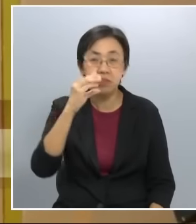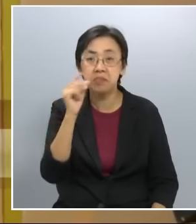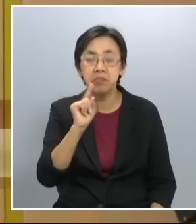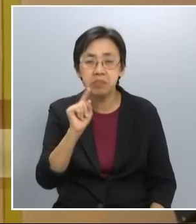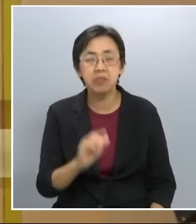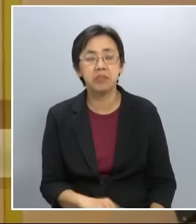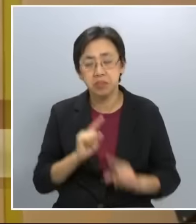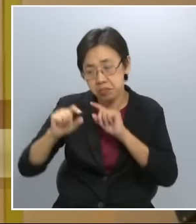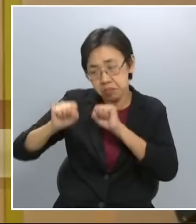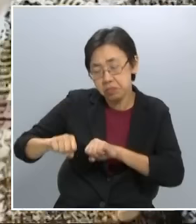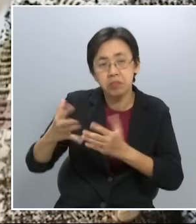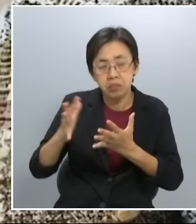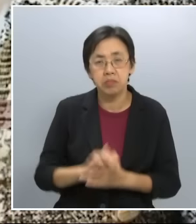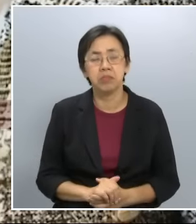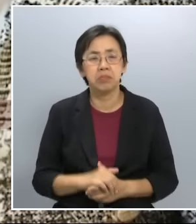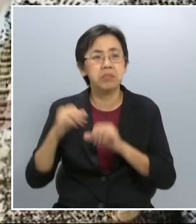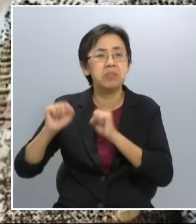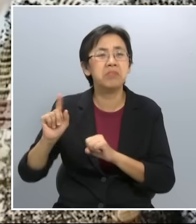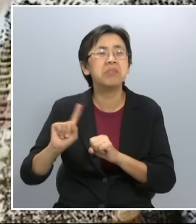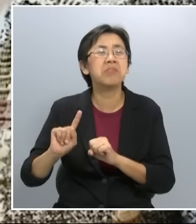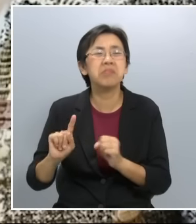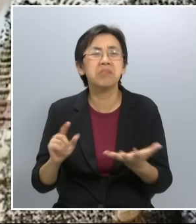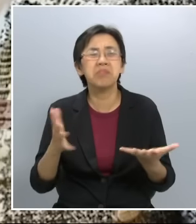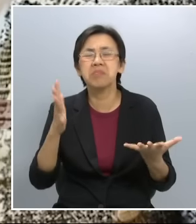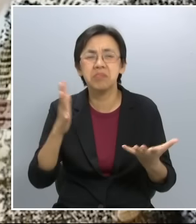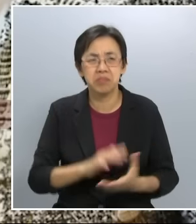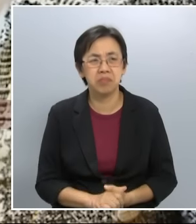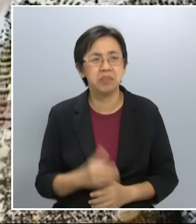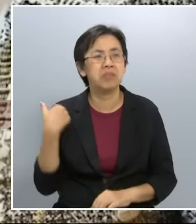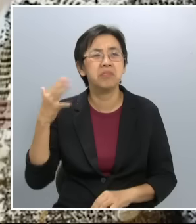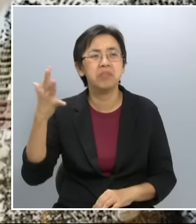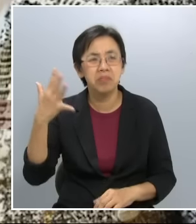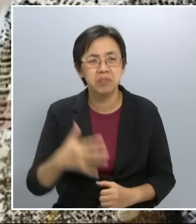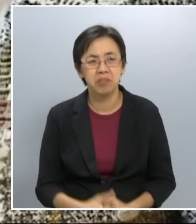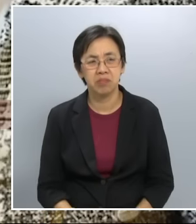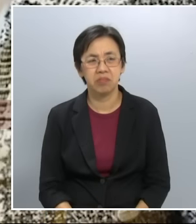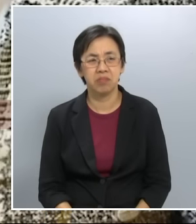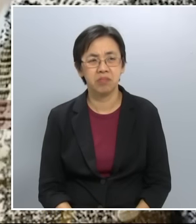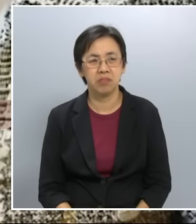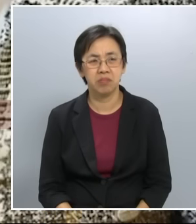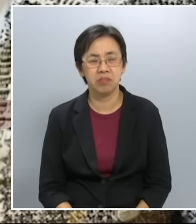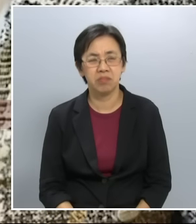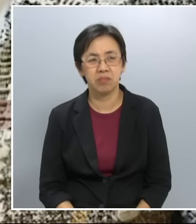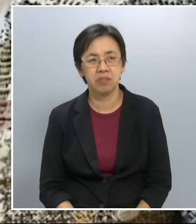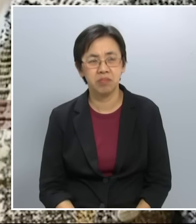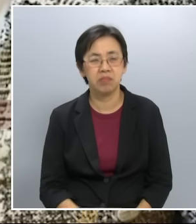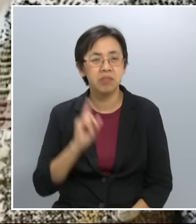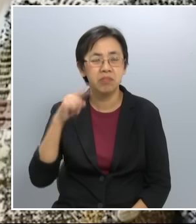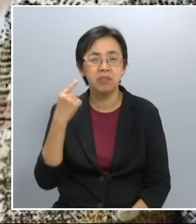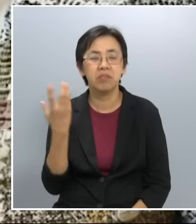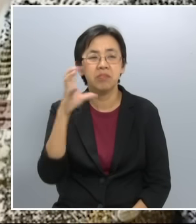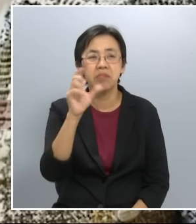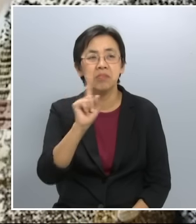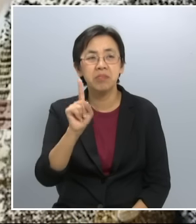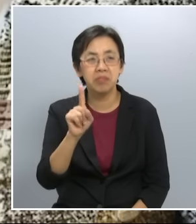เดียวจะมีเดียวอะไรเกี่ยวกับคดีนี้ไม่มีอยู่แล้วไม่มีเดียวอะไรเลยโดยคุณอมรชนระบุว่า แสดงว่